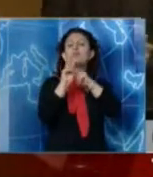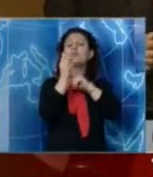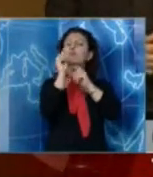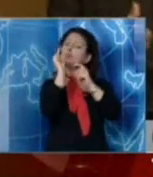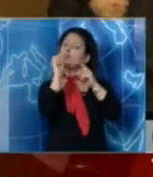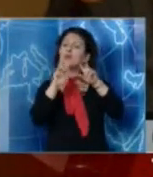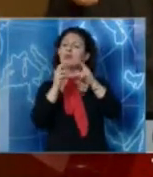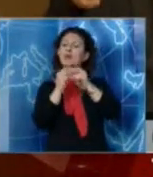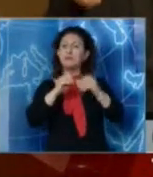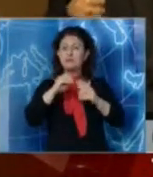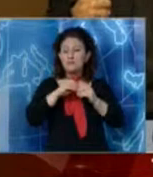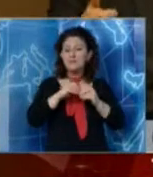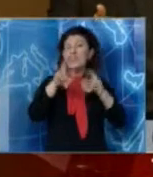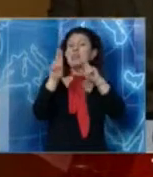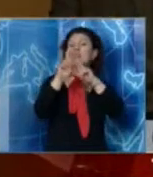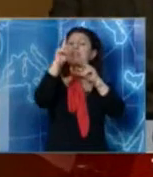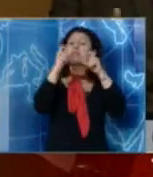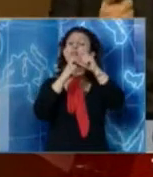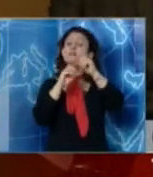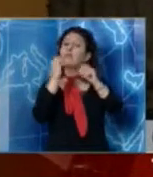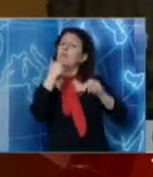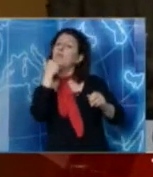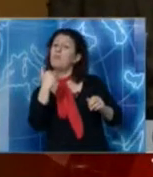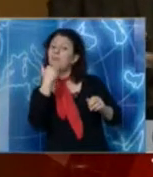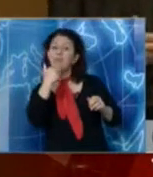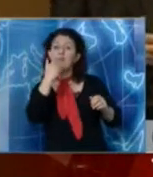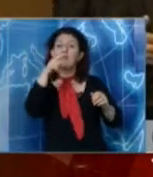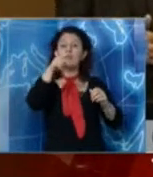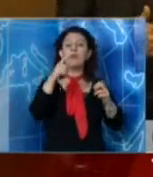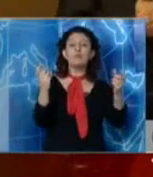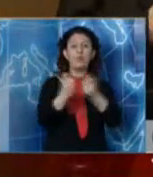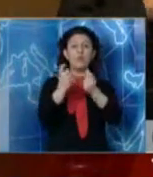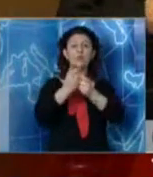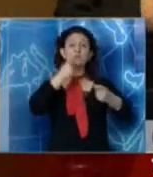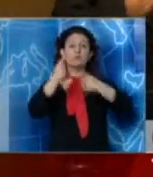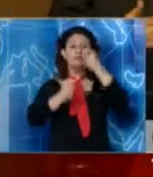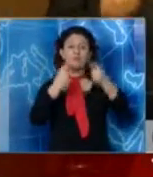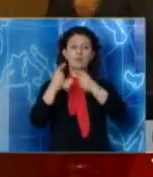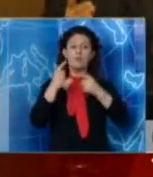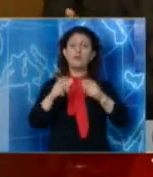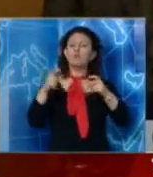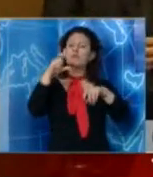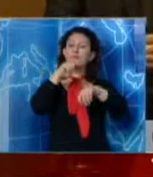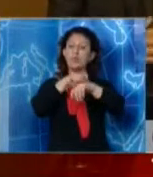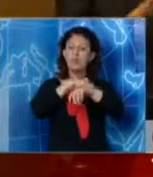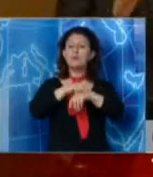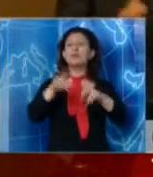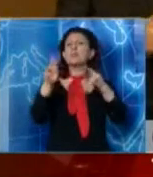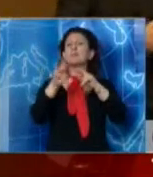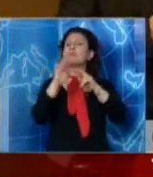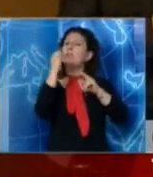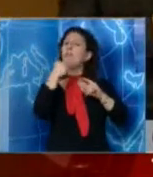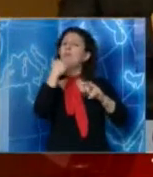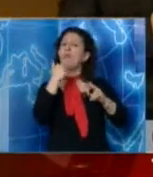uyguluyoruz. Kısırlık ve tüp bebek tedavileri toplantısında konuşan Profesör Doktor İsmail Çepni, kısırlık